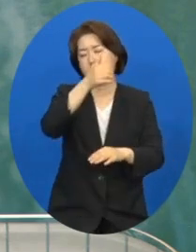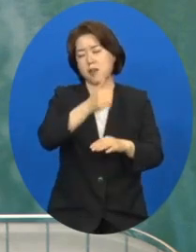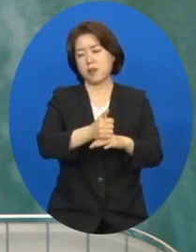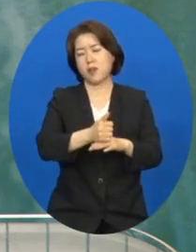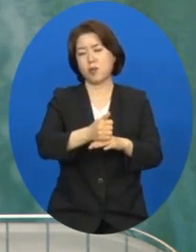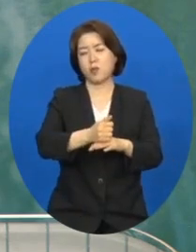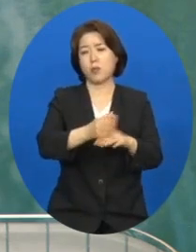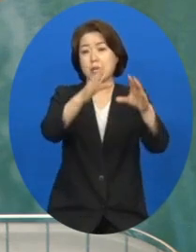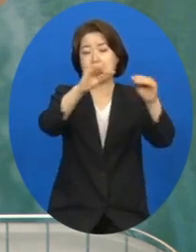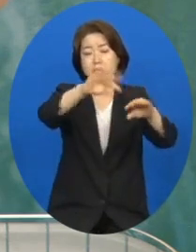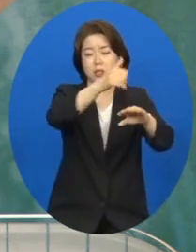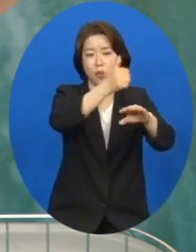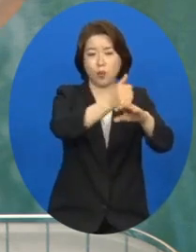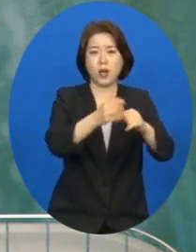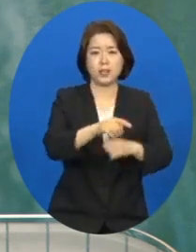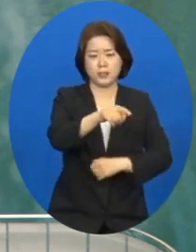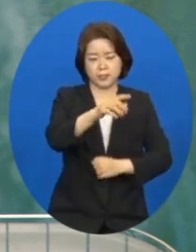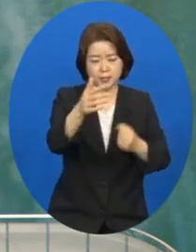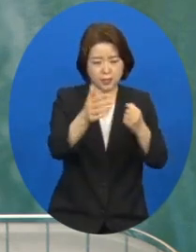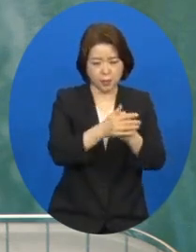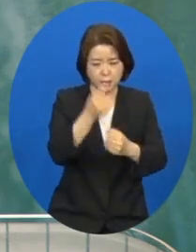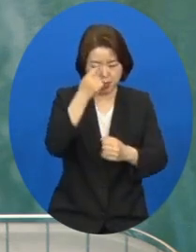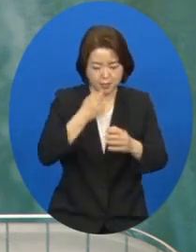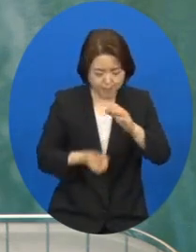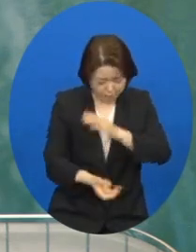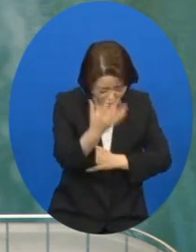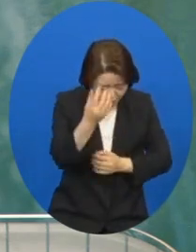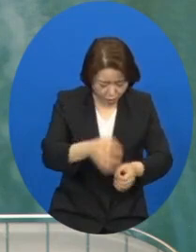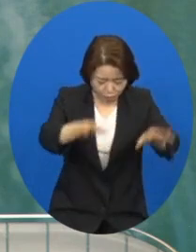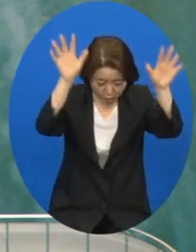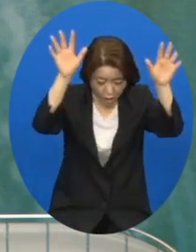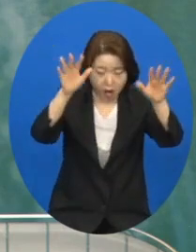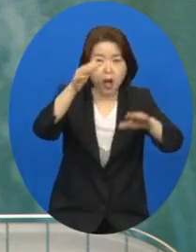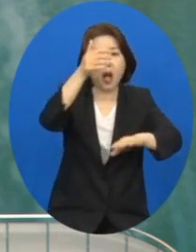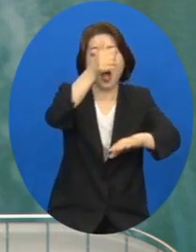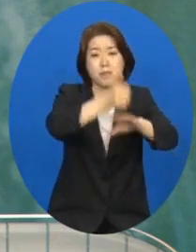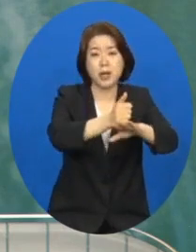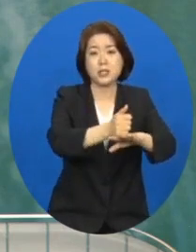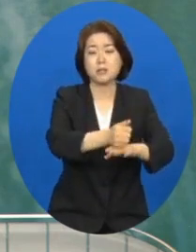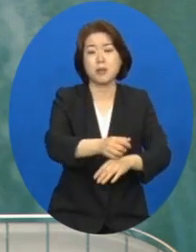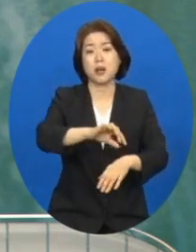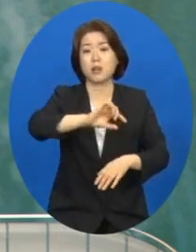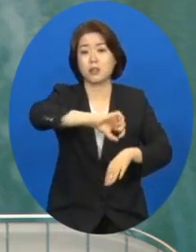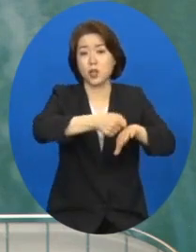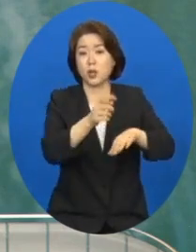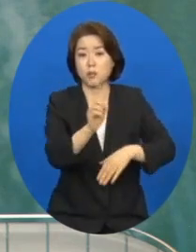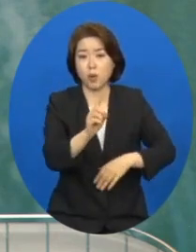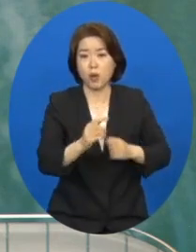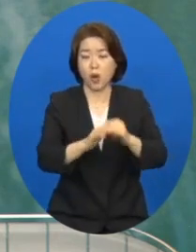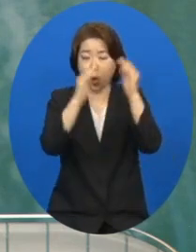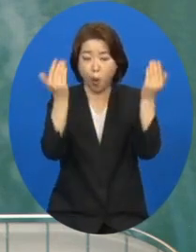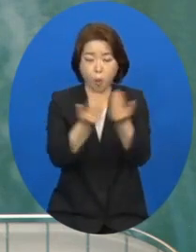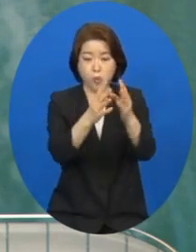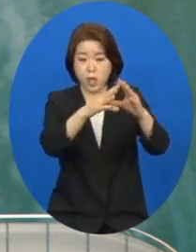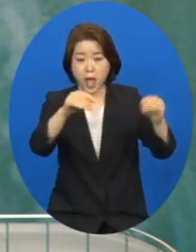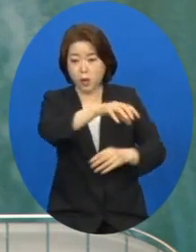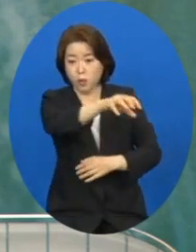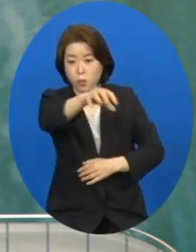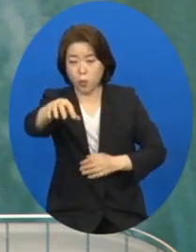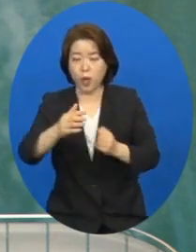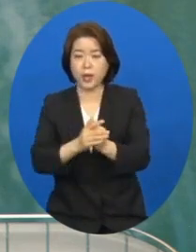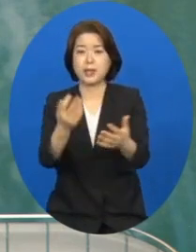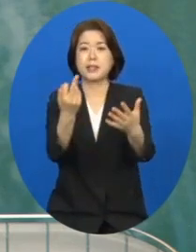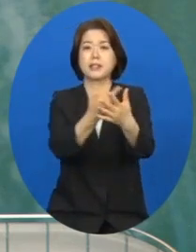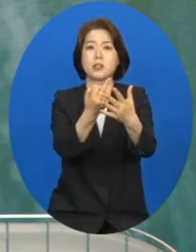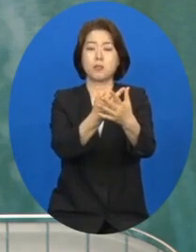그것 때문에 두 손 두 발 다 들게 된 그 마지막 재앙이 온 애굽 집안의 장자를